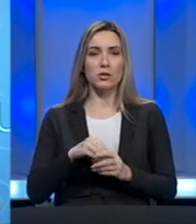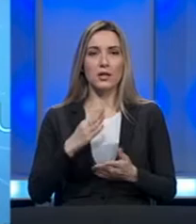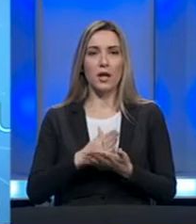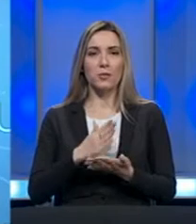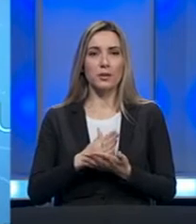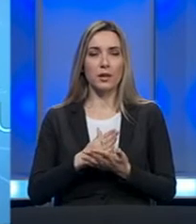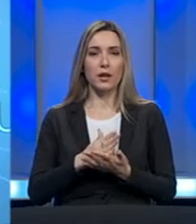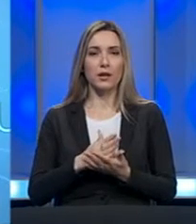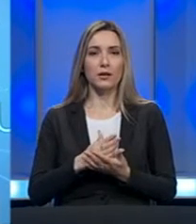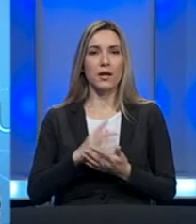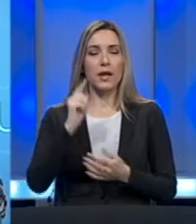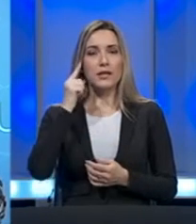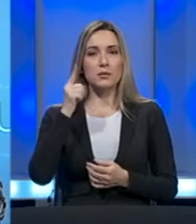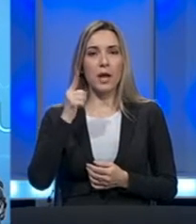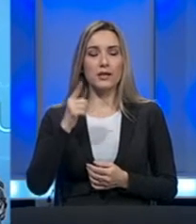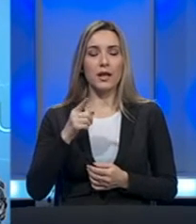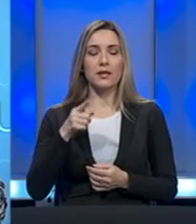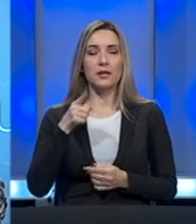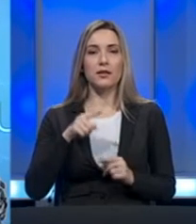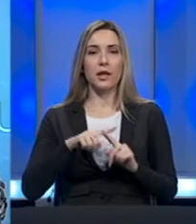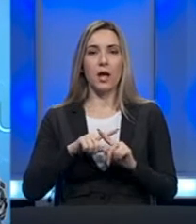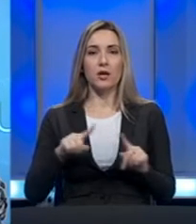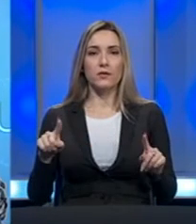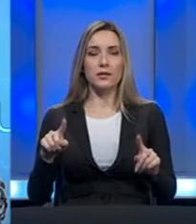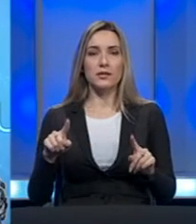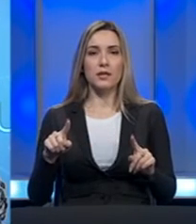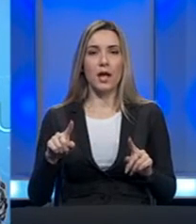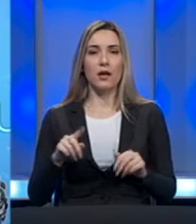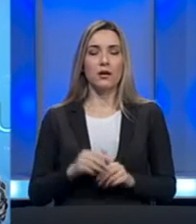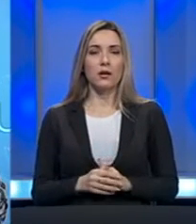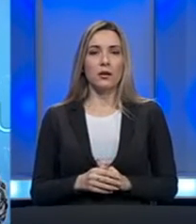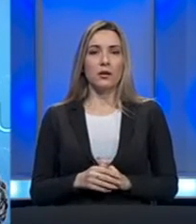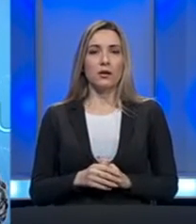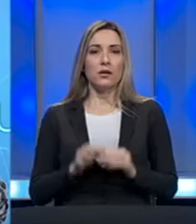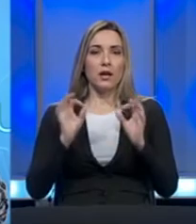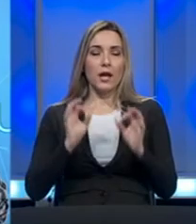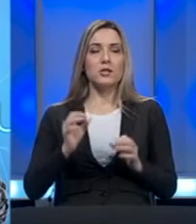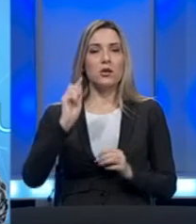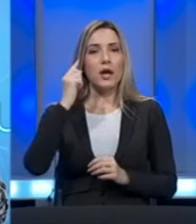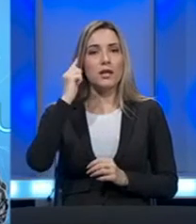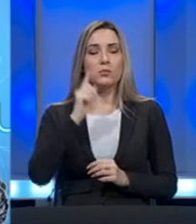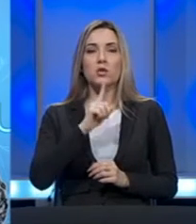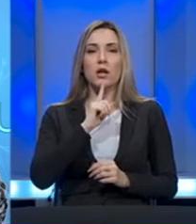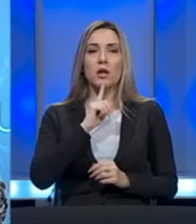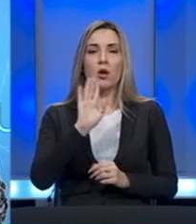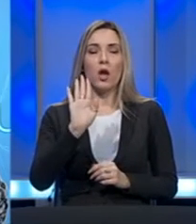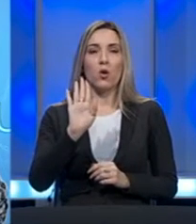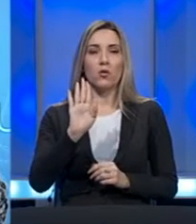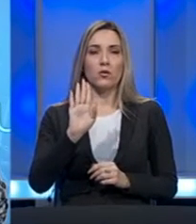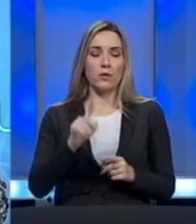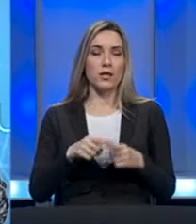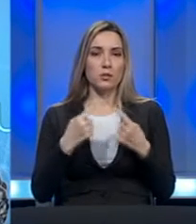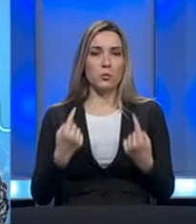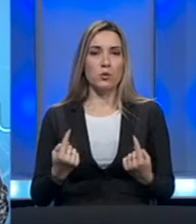bila. Smatrate li da ta vrsta racionalnog razmišljanja koja kod vas evidentno